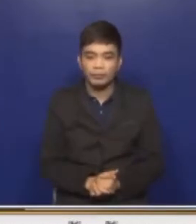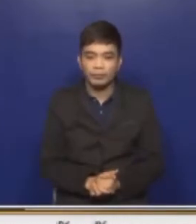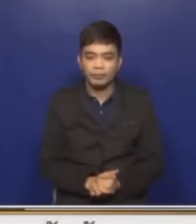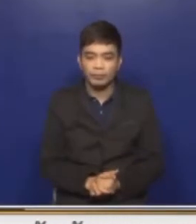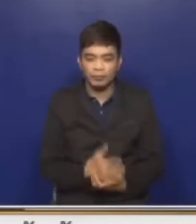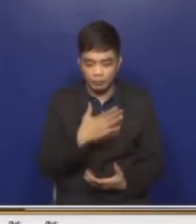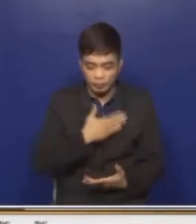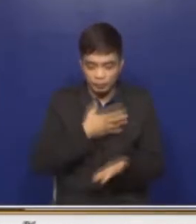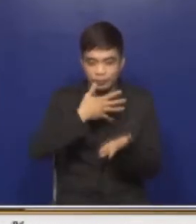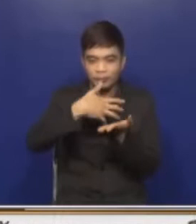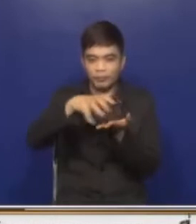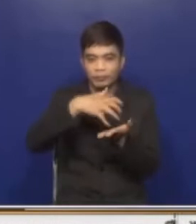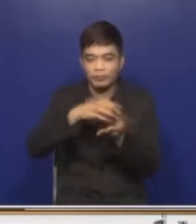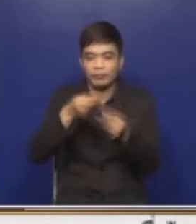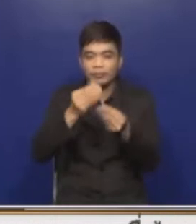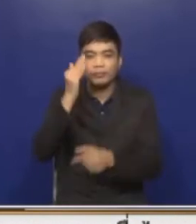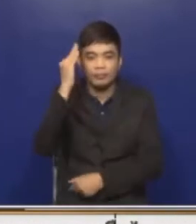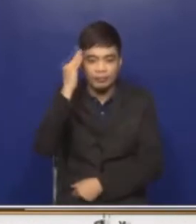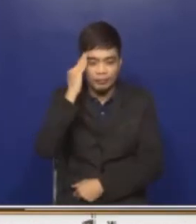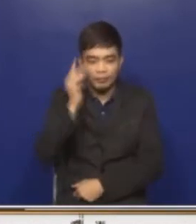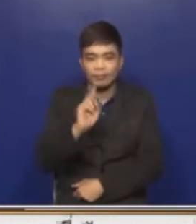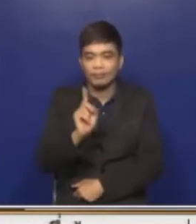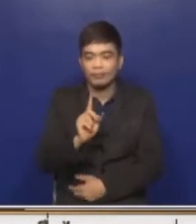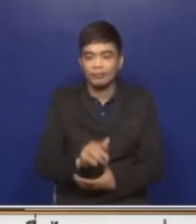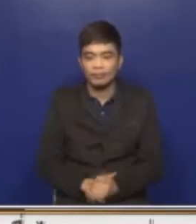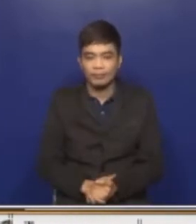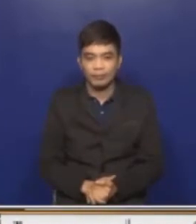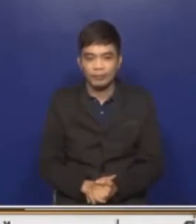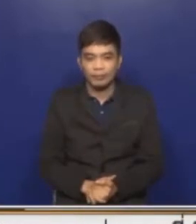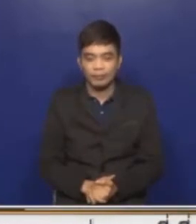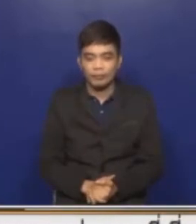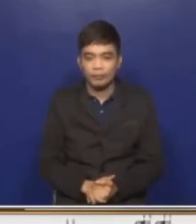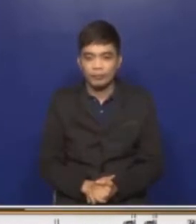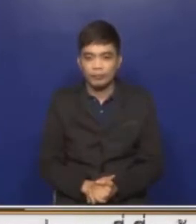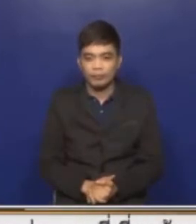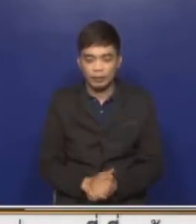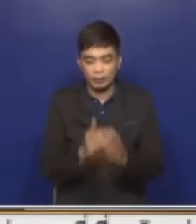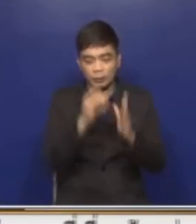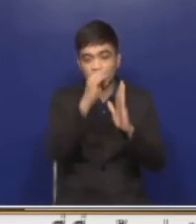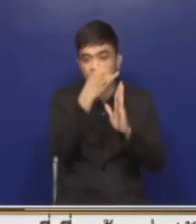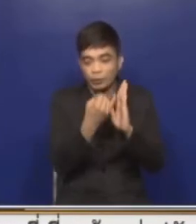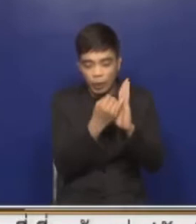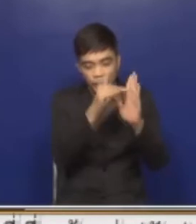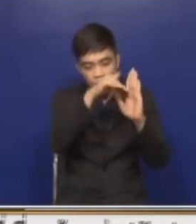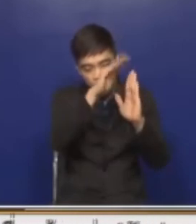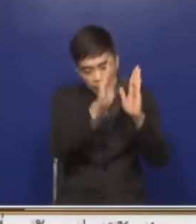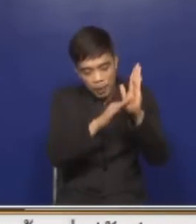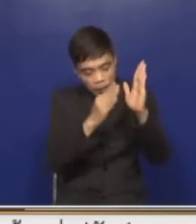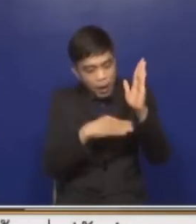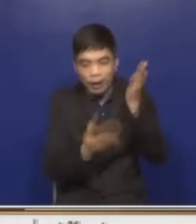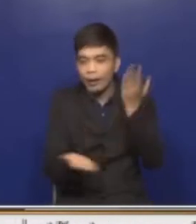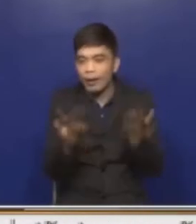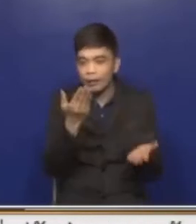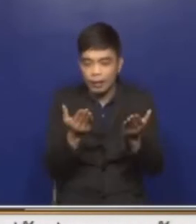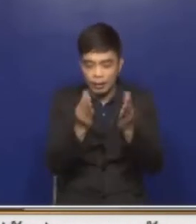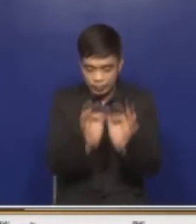อย่างนี้ธรรมทานคือไม่ว่าธาตุไหนจังหวัดไหนก็ตามน้ำ